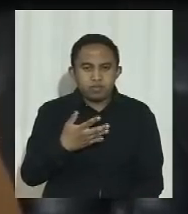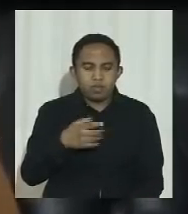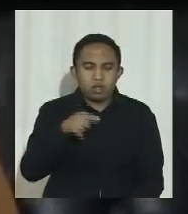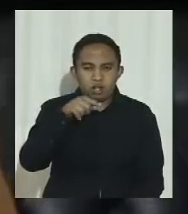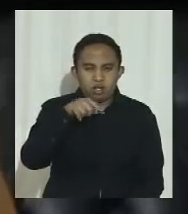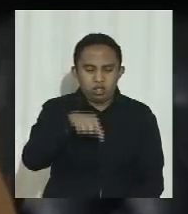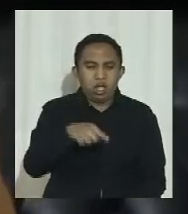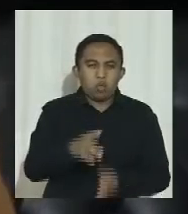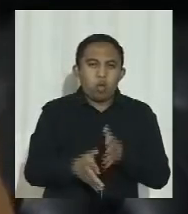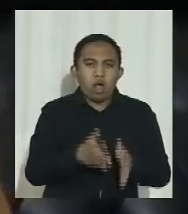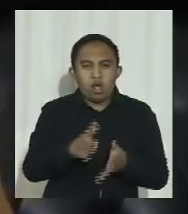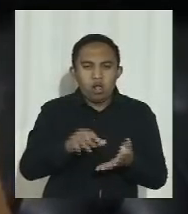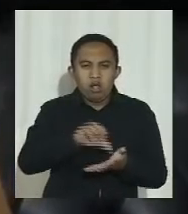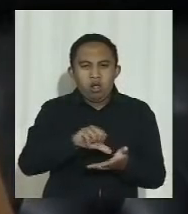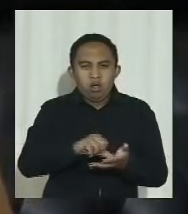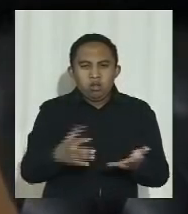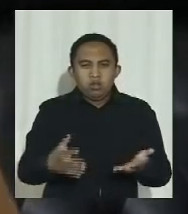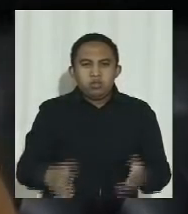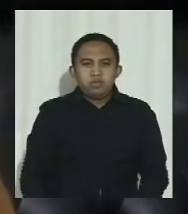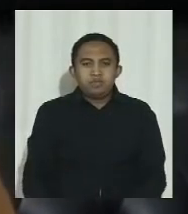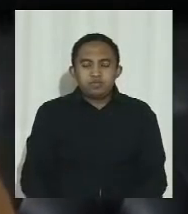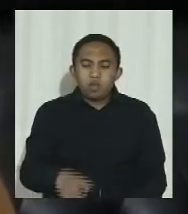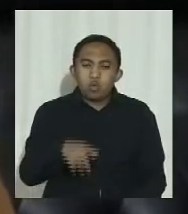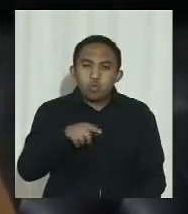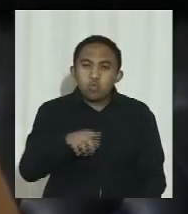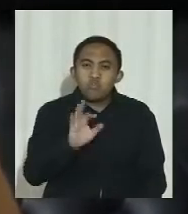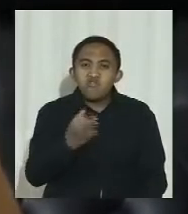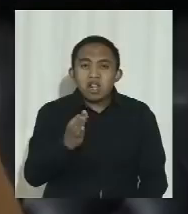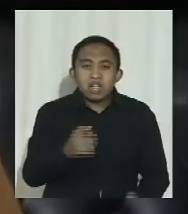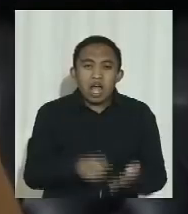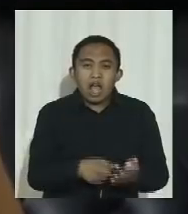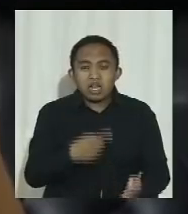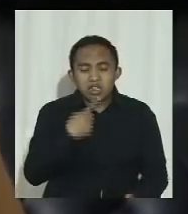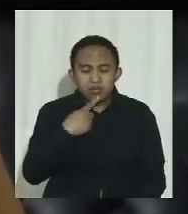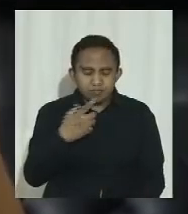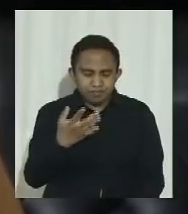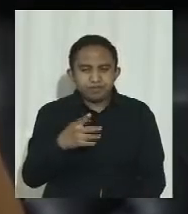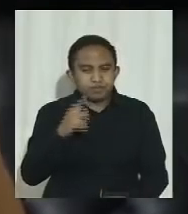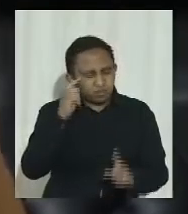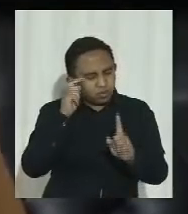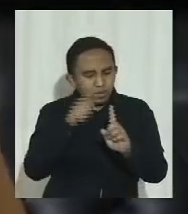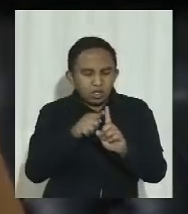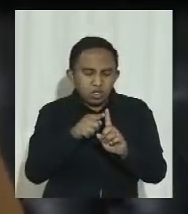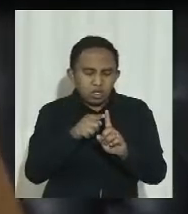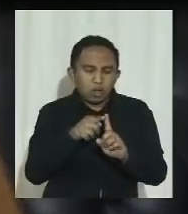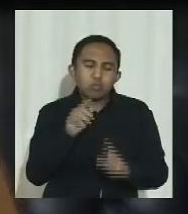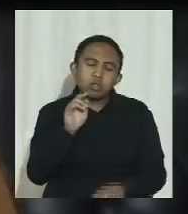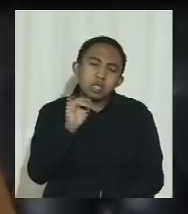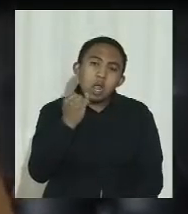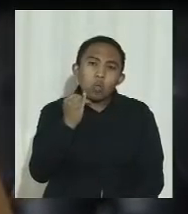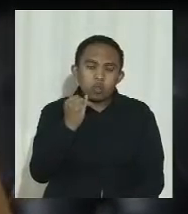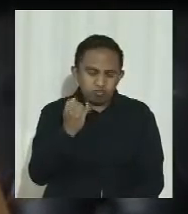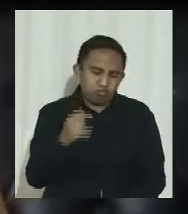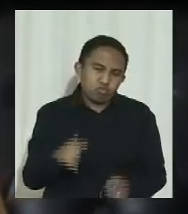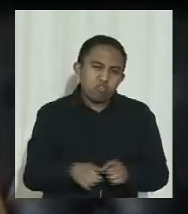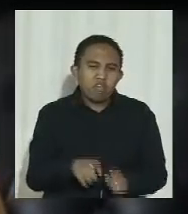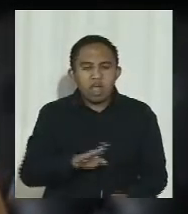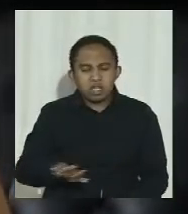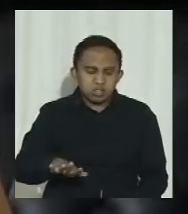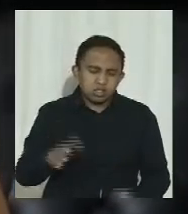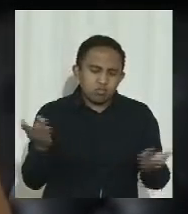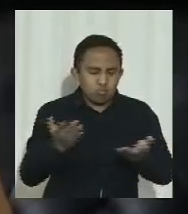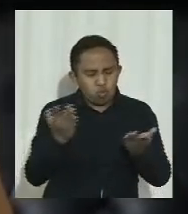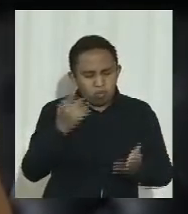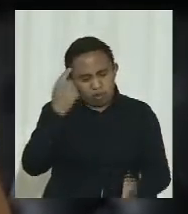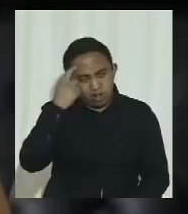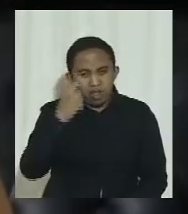Antananarivo renivohitra. Io fanadinana andrana io a dia mitanjona dia ny ahafahan'ny ankizy a miomana sady amin'ny fanadinana